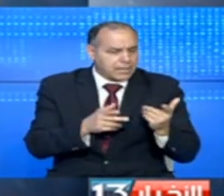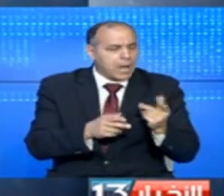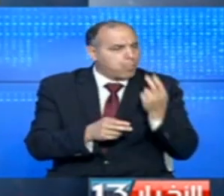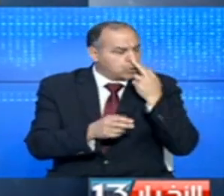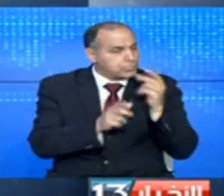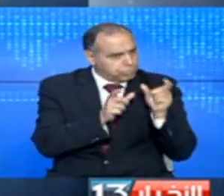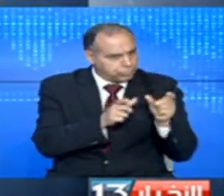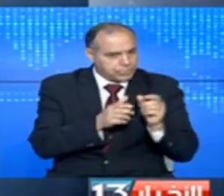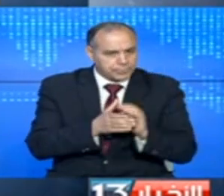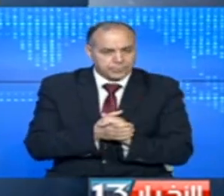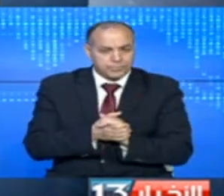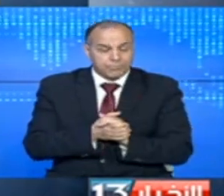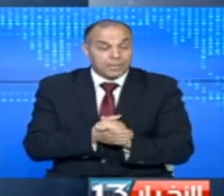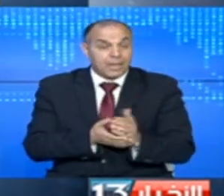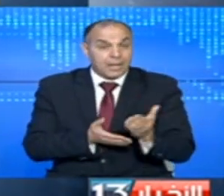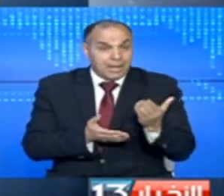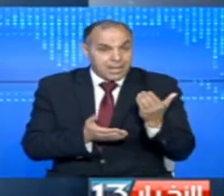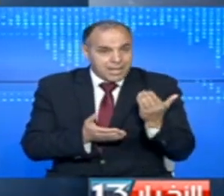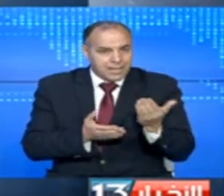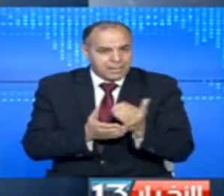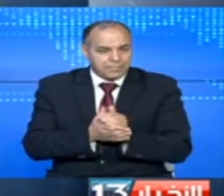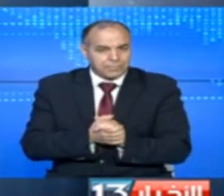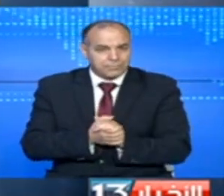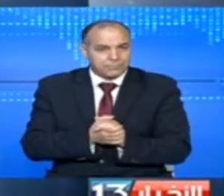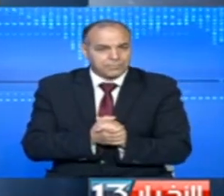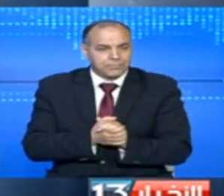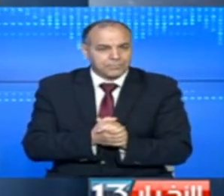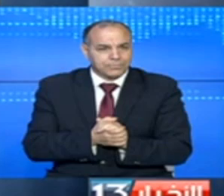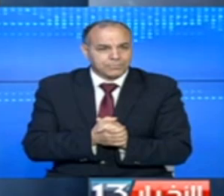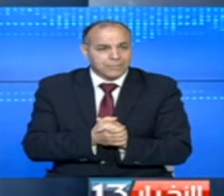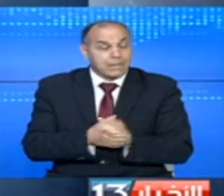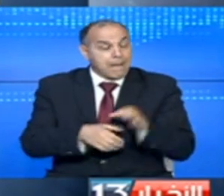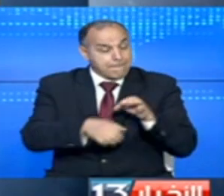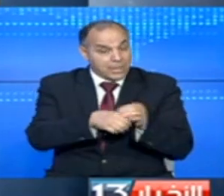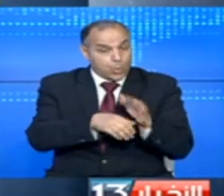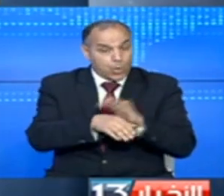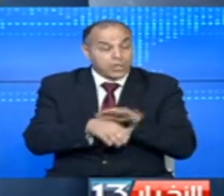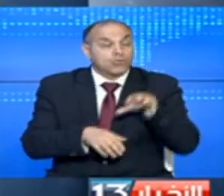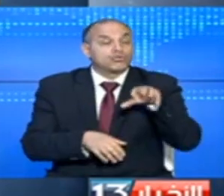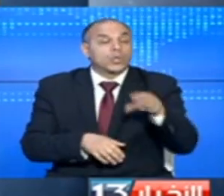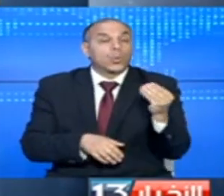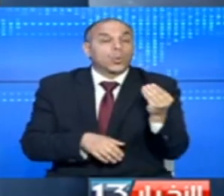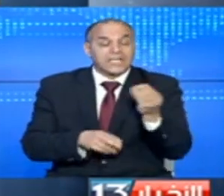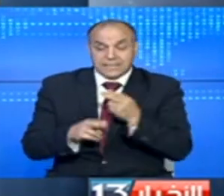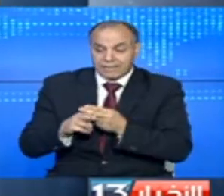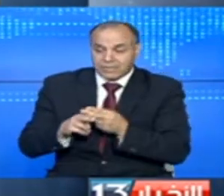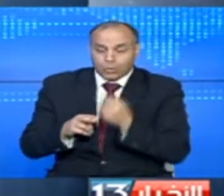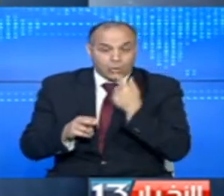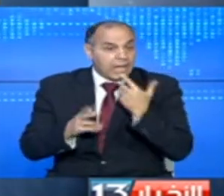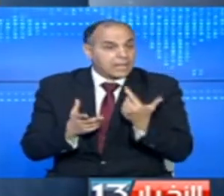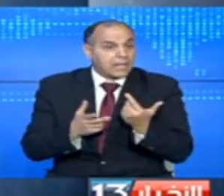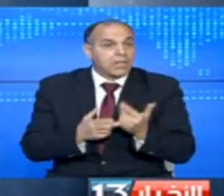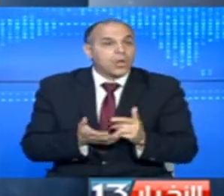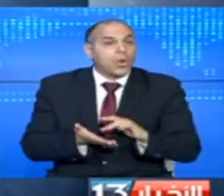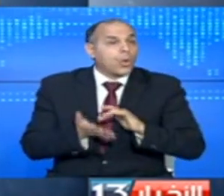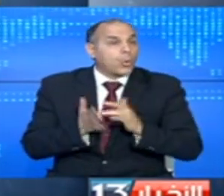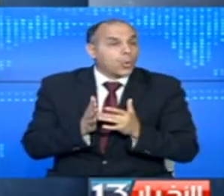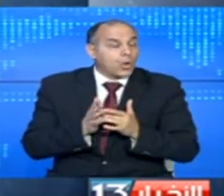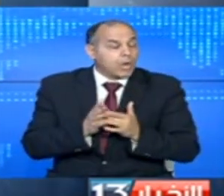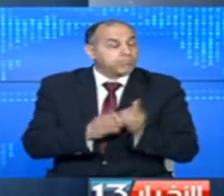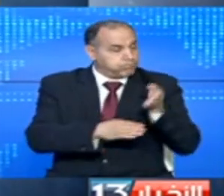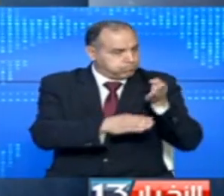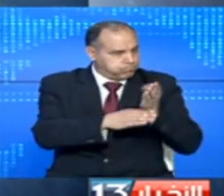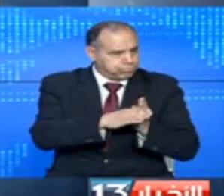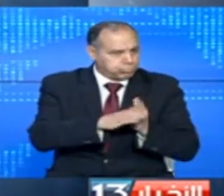الأمنية. هذا المعطل الوبائي في جهة صفاقس، كل الفئات